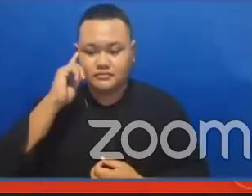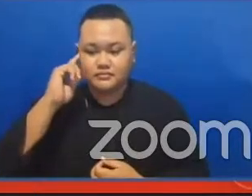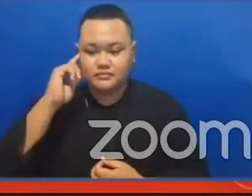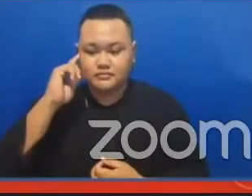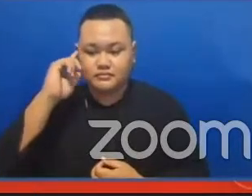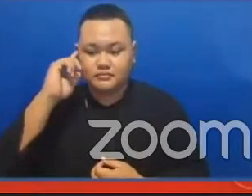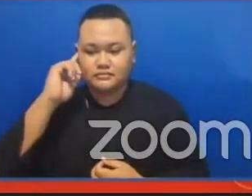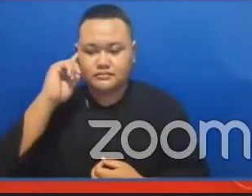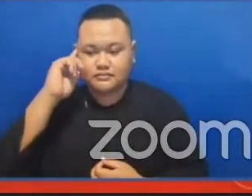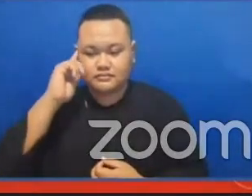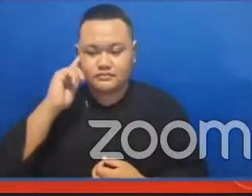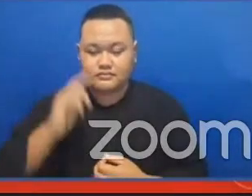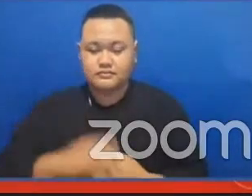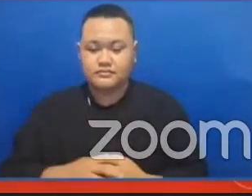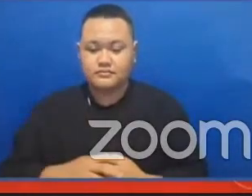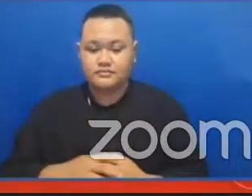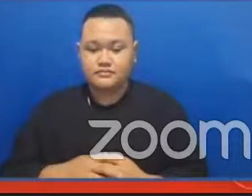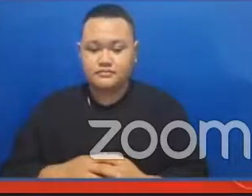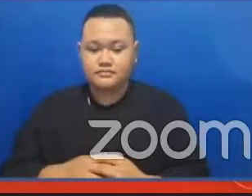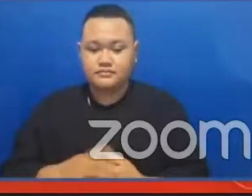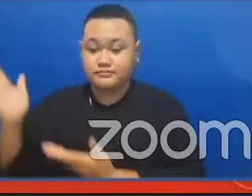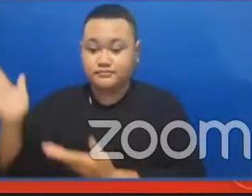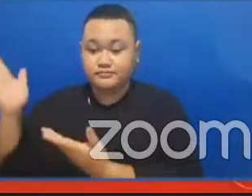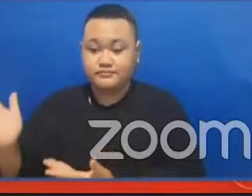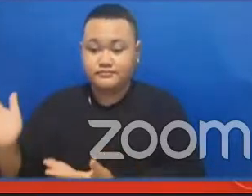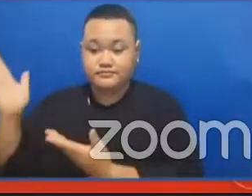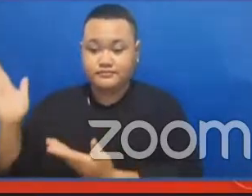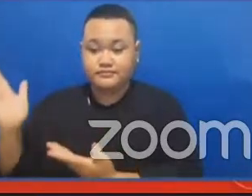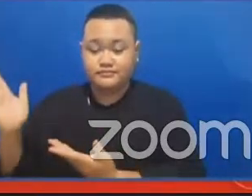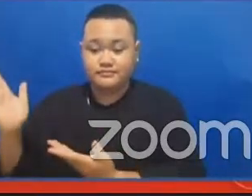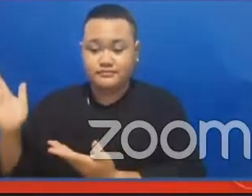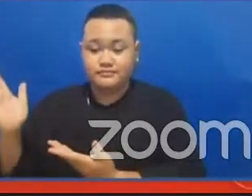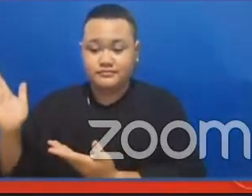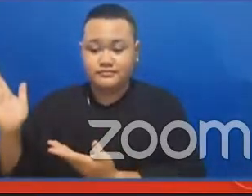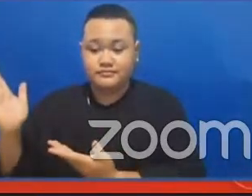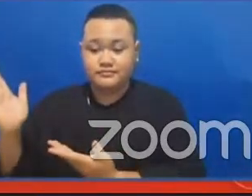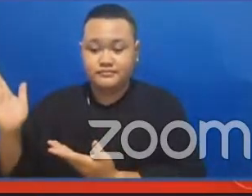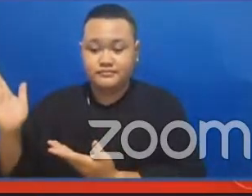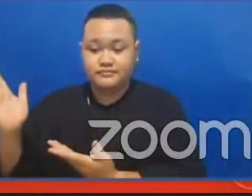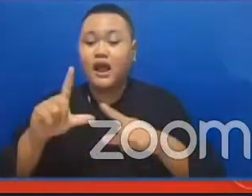Kemudian, nah, alamatnya di mana? Alamatnya ada di